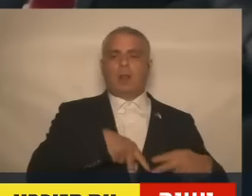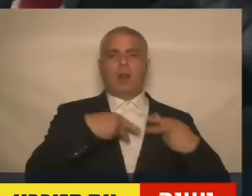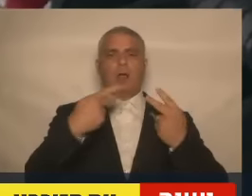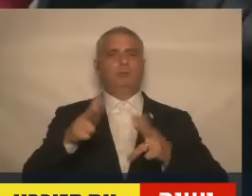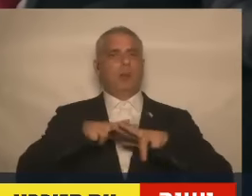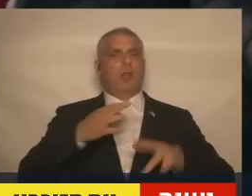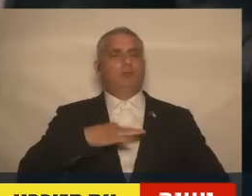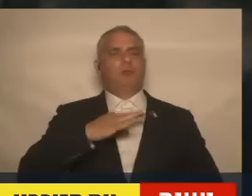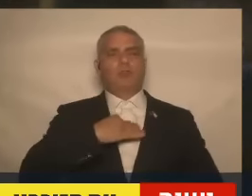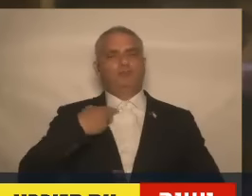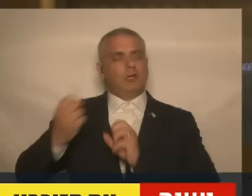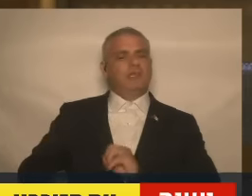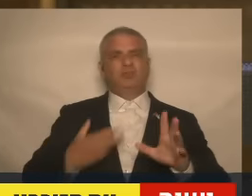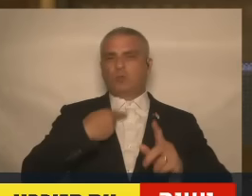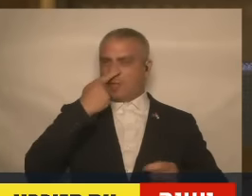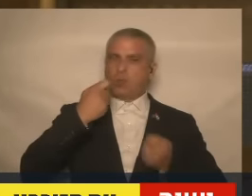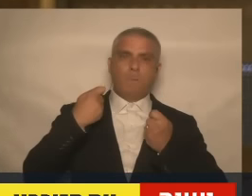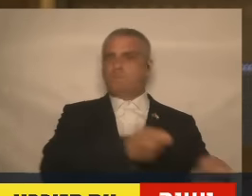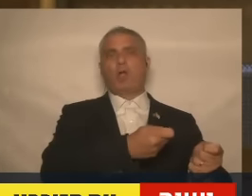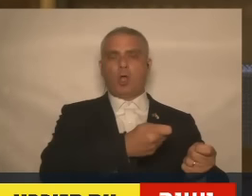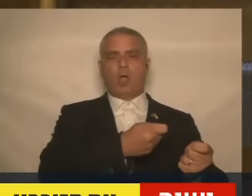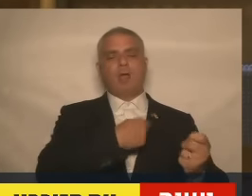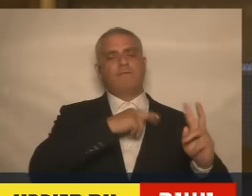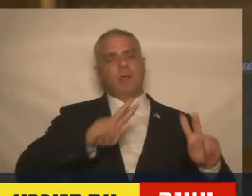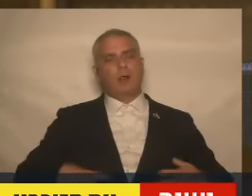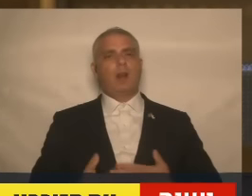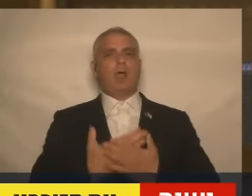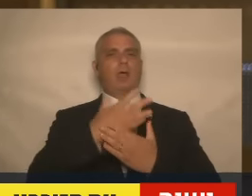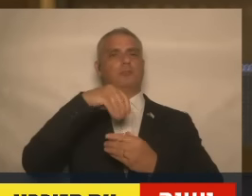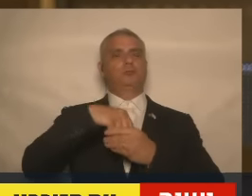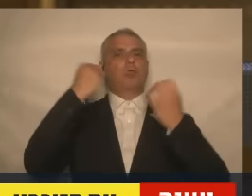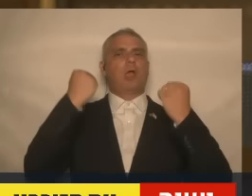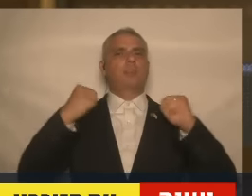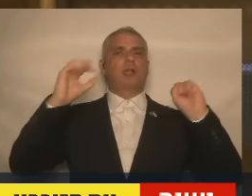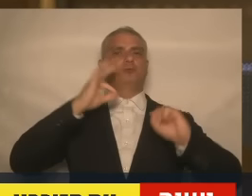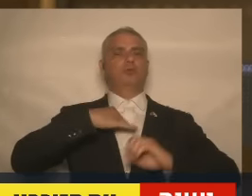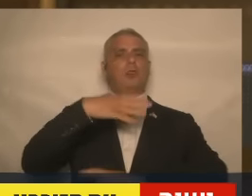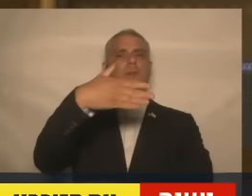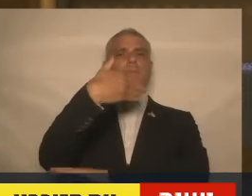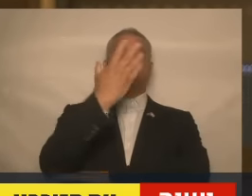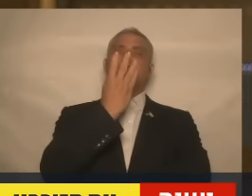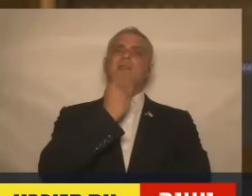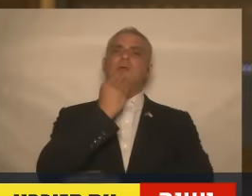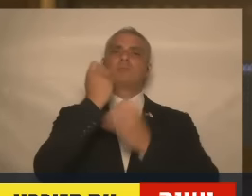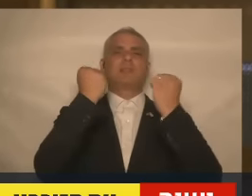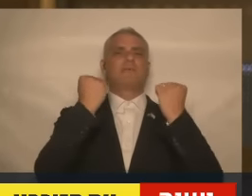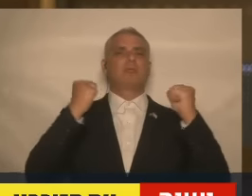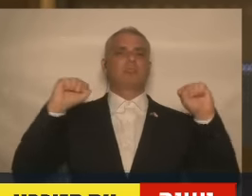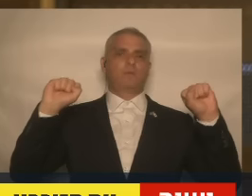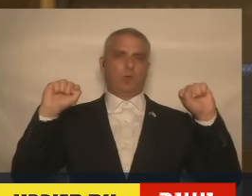לציון, ממנה הוגלנו בכוח הזרוע, ולחדש בתוכה את חירותנו במדינה יהודית